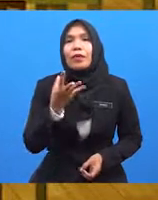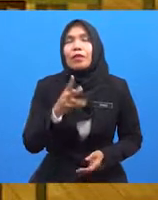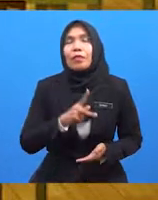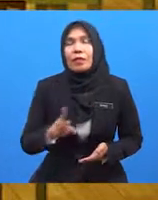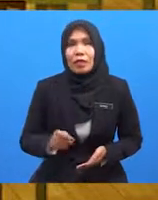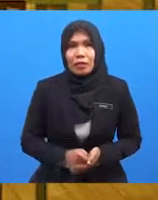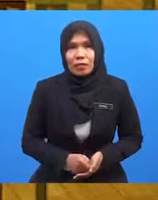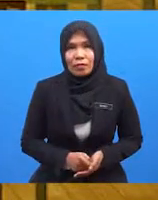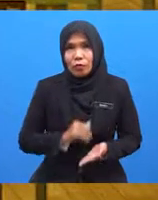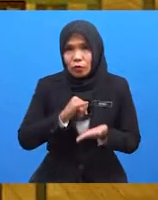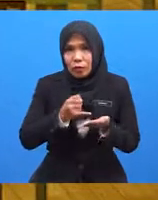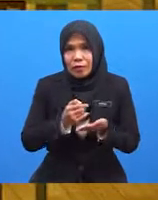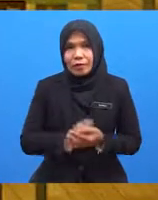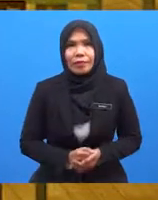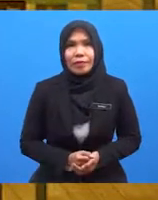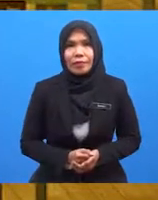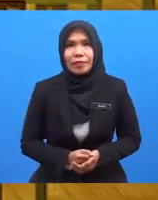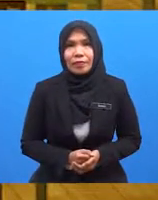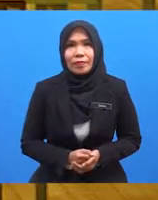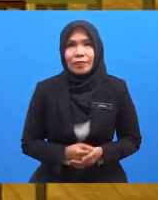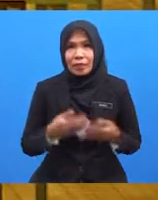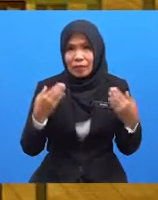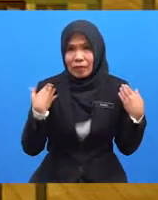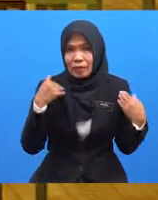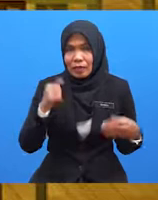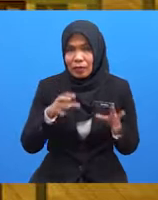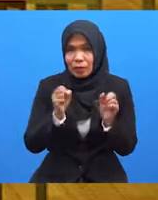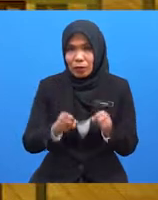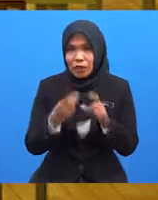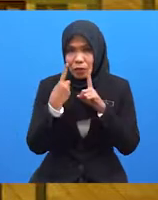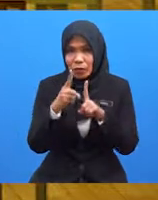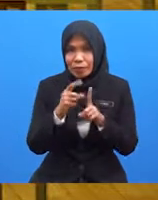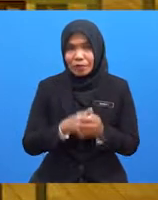aksara dalam tulisan Jawi? Ada sesiapa yang dapat menjawab dengan tepat?